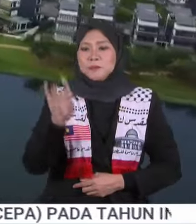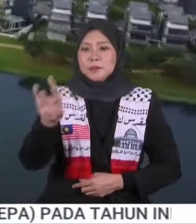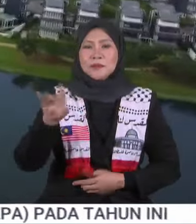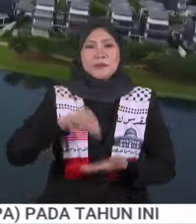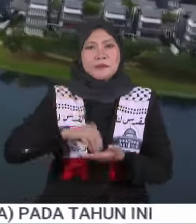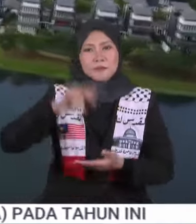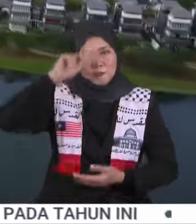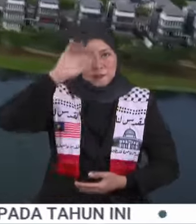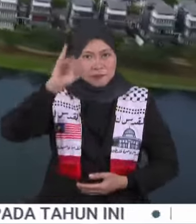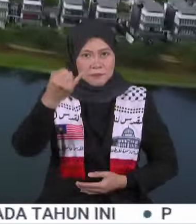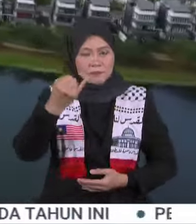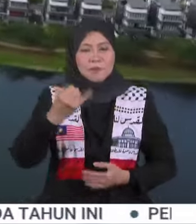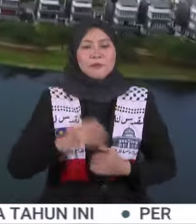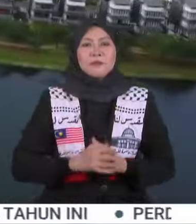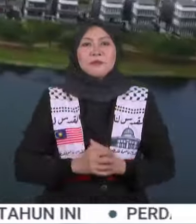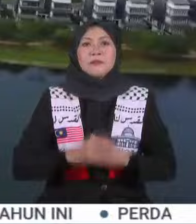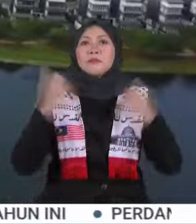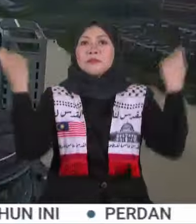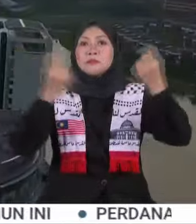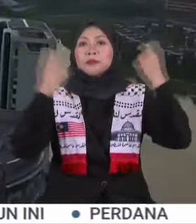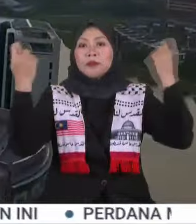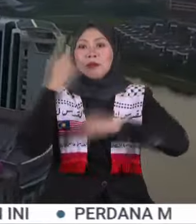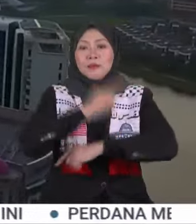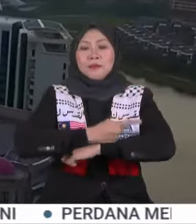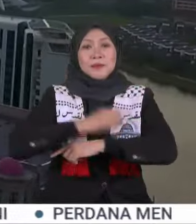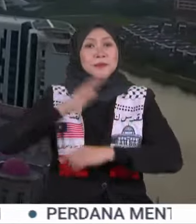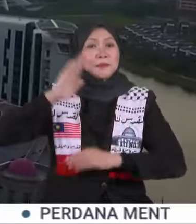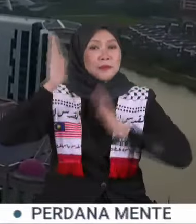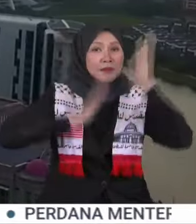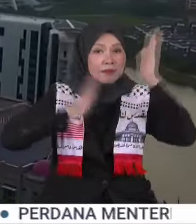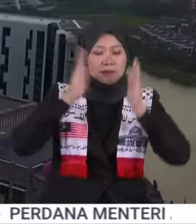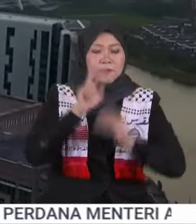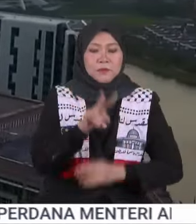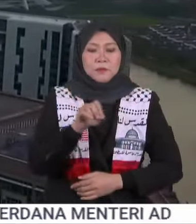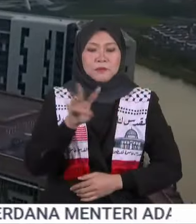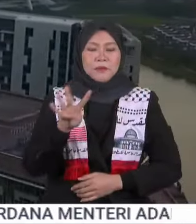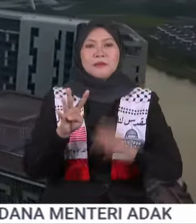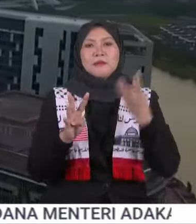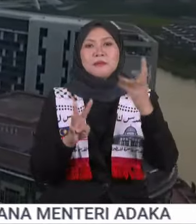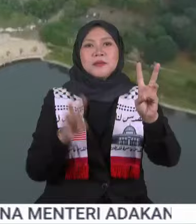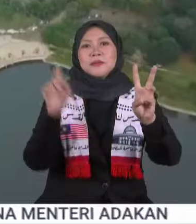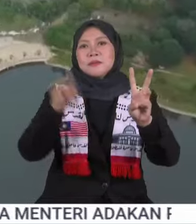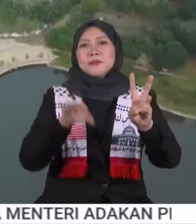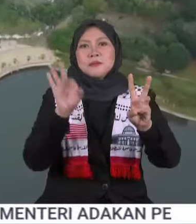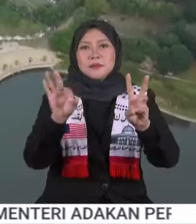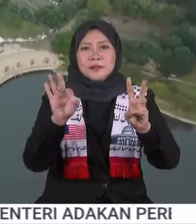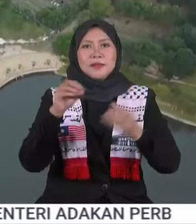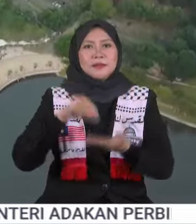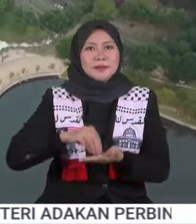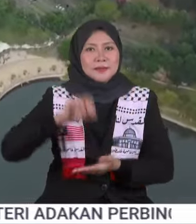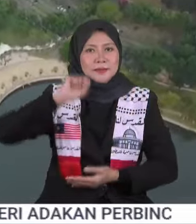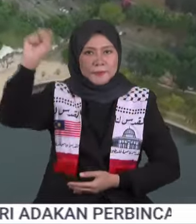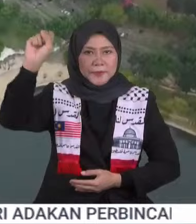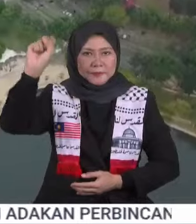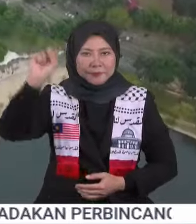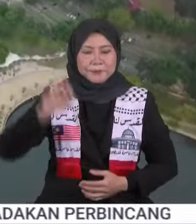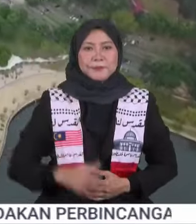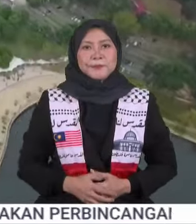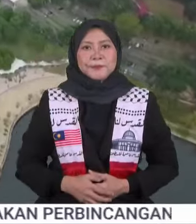di Putrajaya. Manakala sambutan Hari Malaysia 2024 pada 16 September di Sabah.